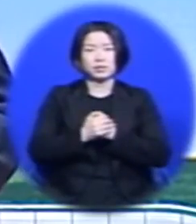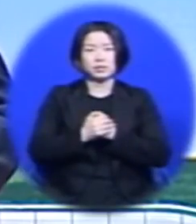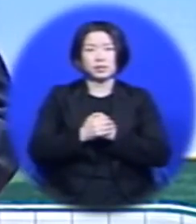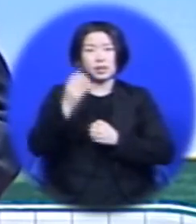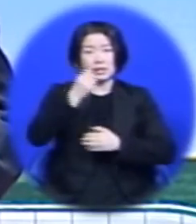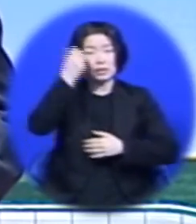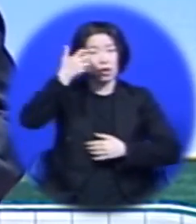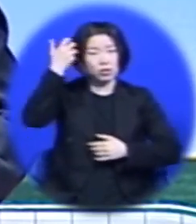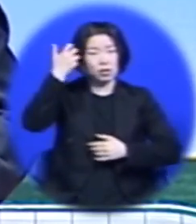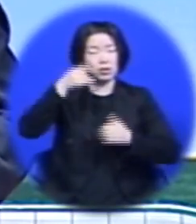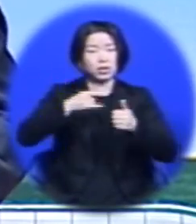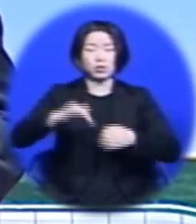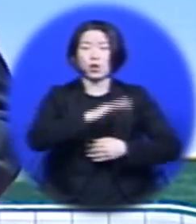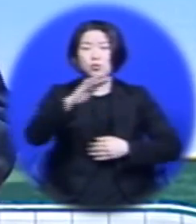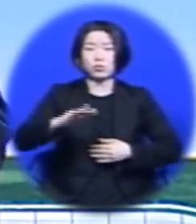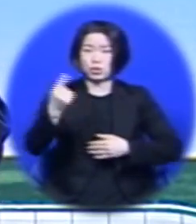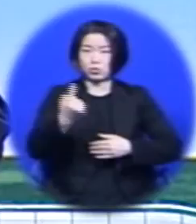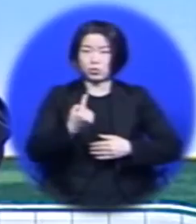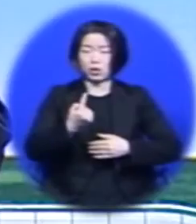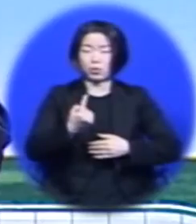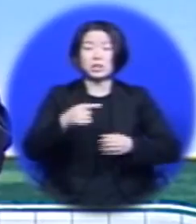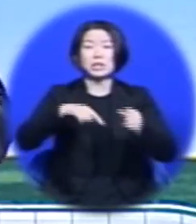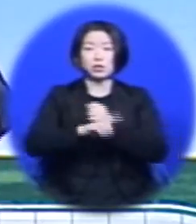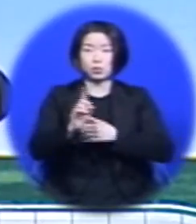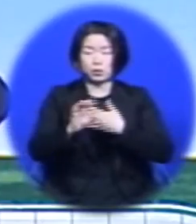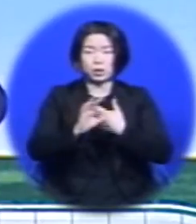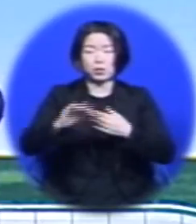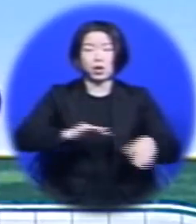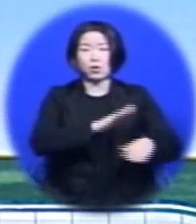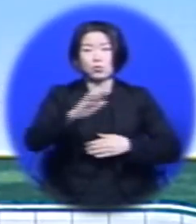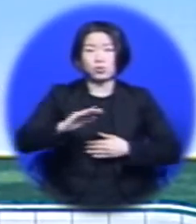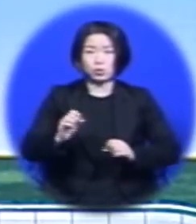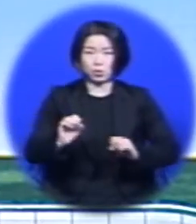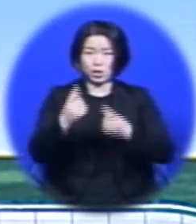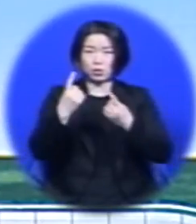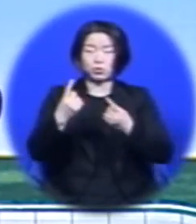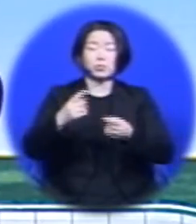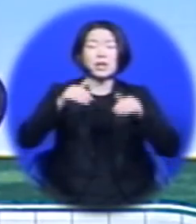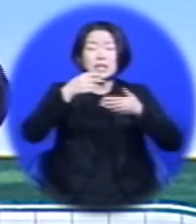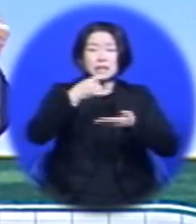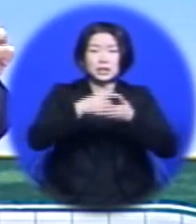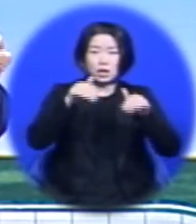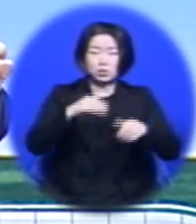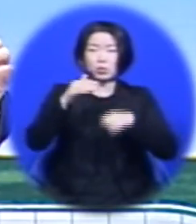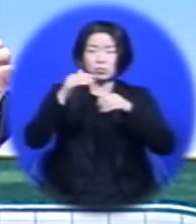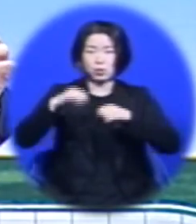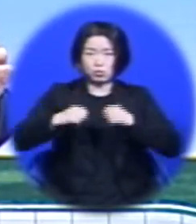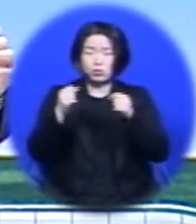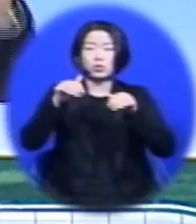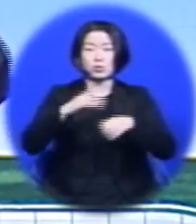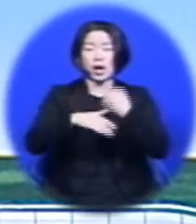성령께서 우리 가운데 오신 것은 우리로 하여금 의회 종이고 순종의 종이고 하나님의 종이 되게